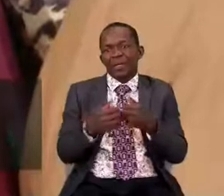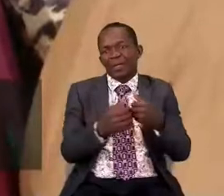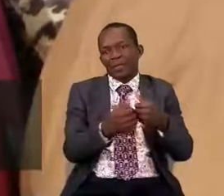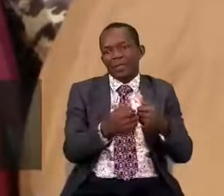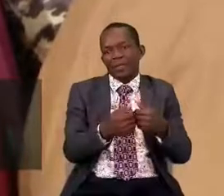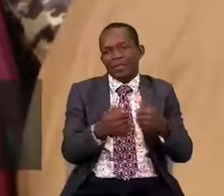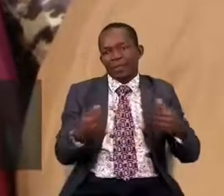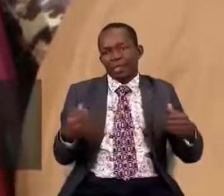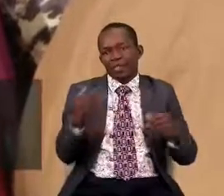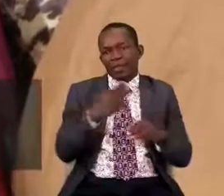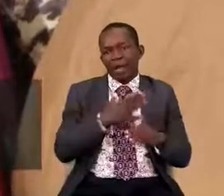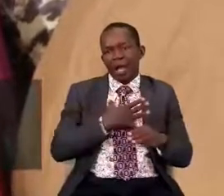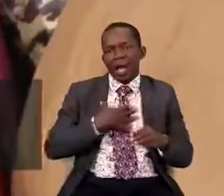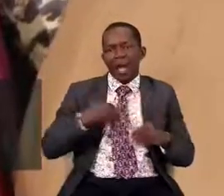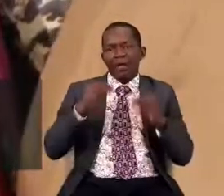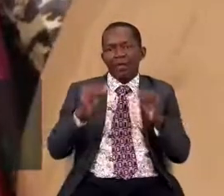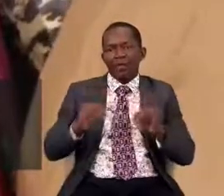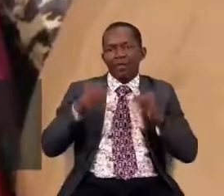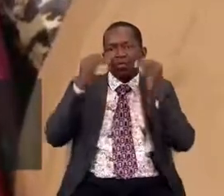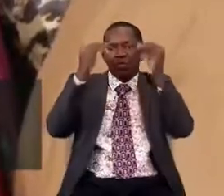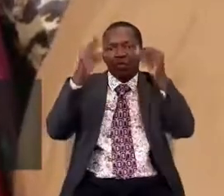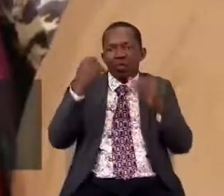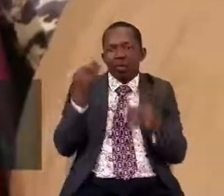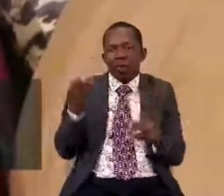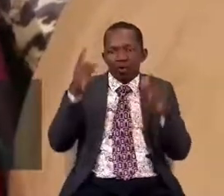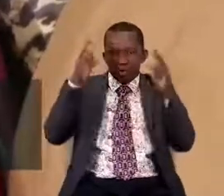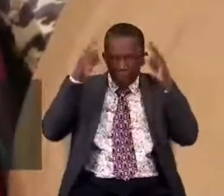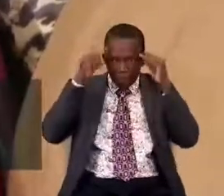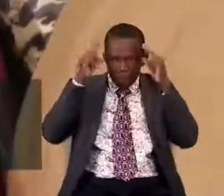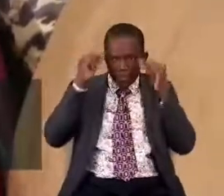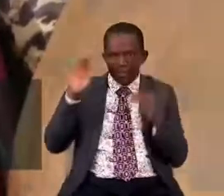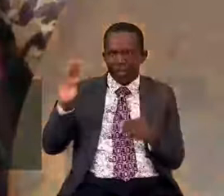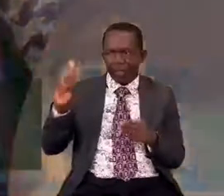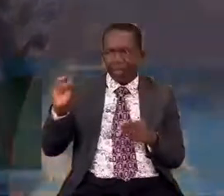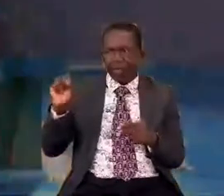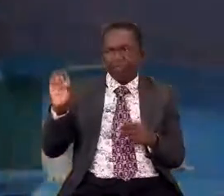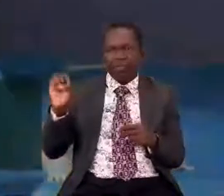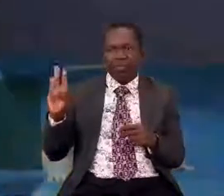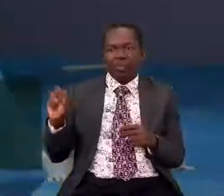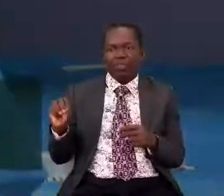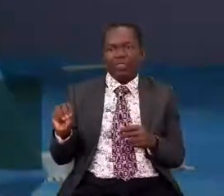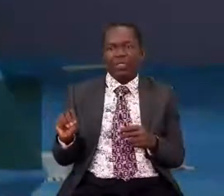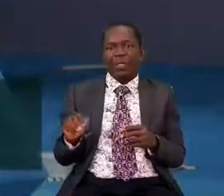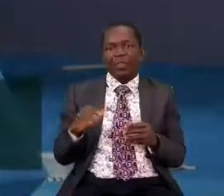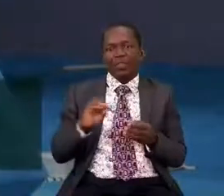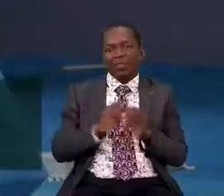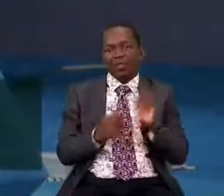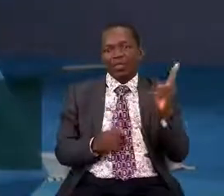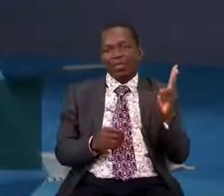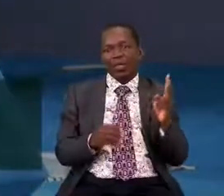Deuxième élément, la démonstration de la patience par son ministre.